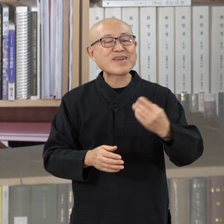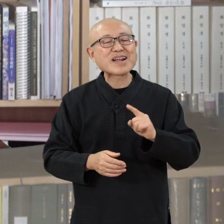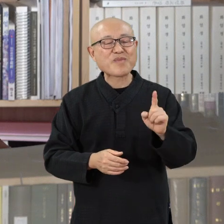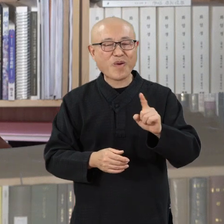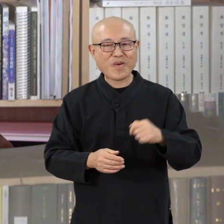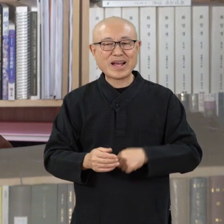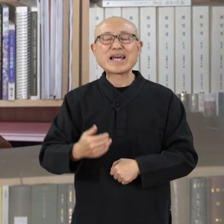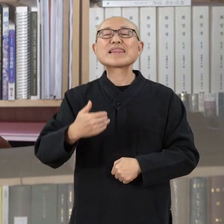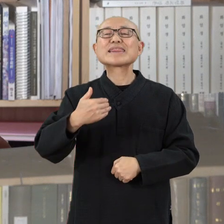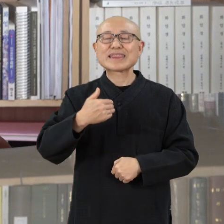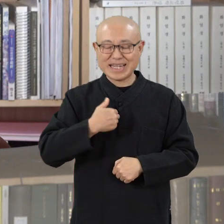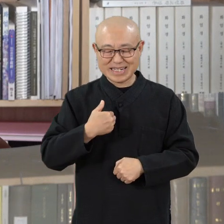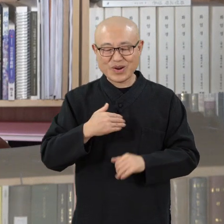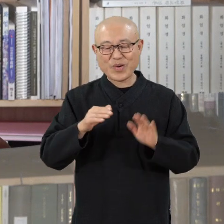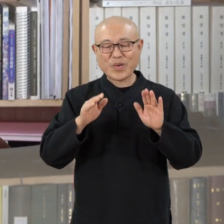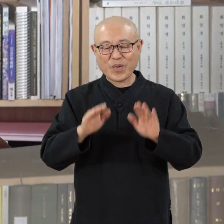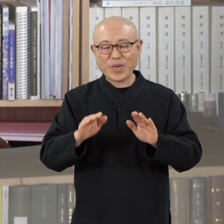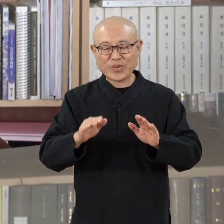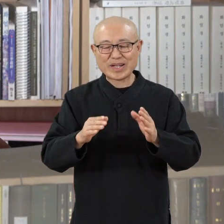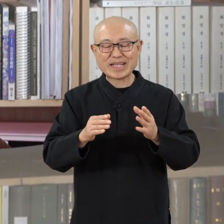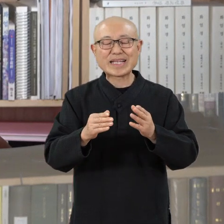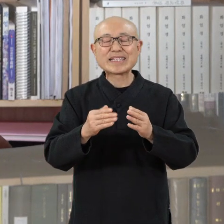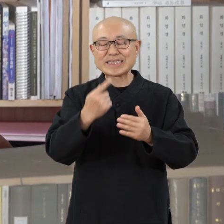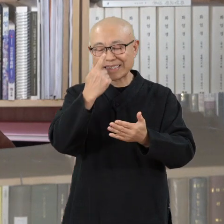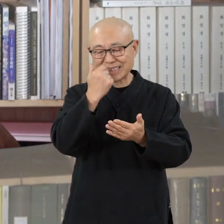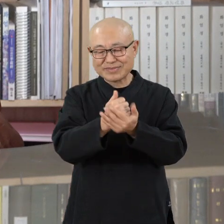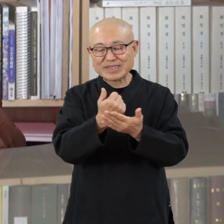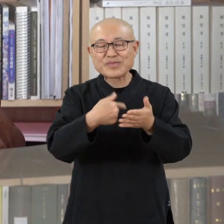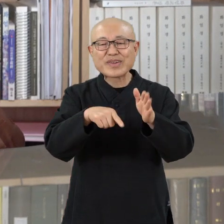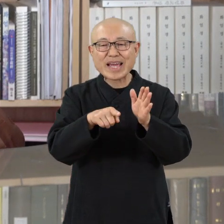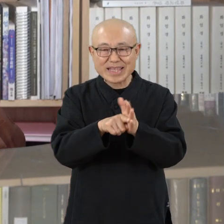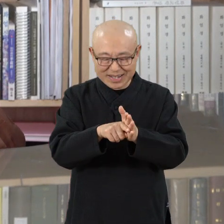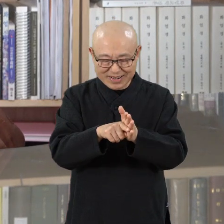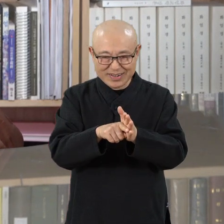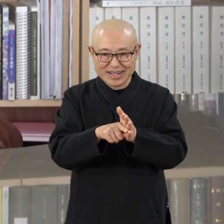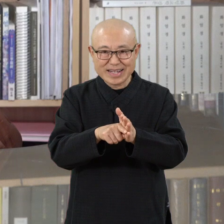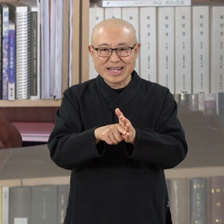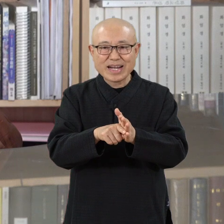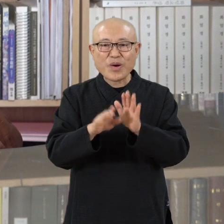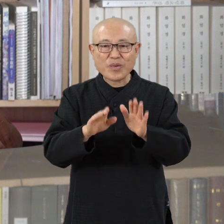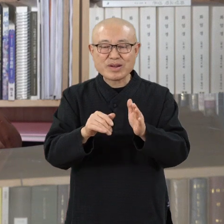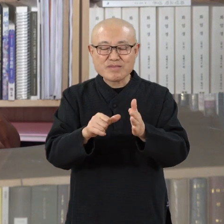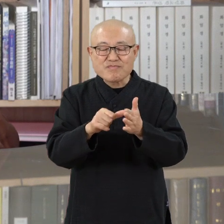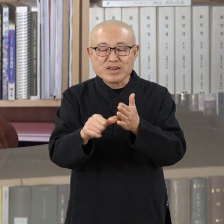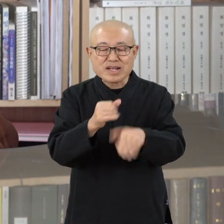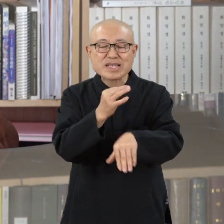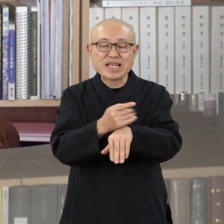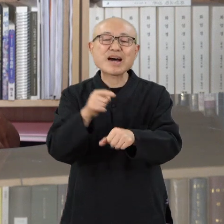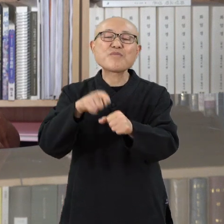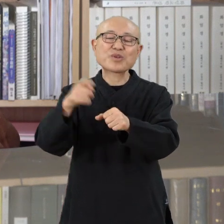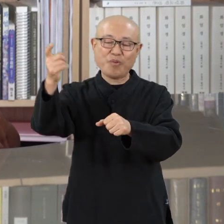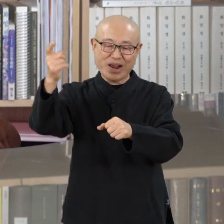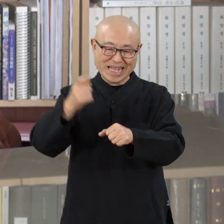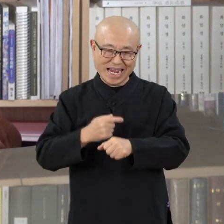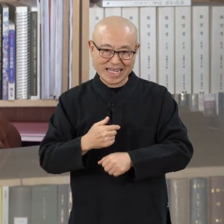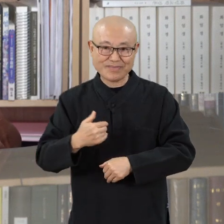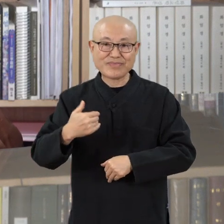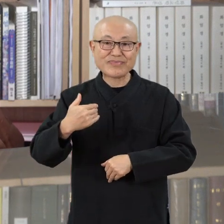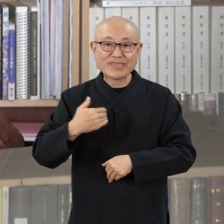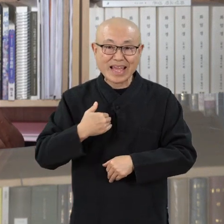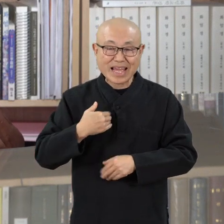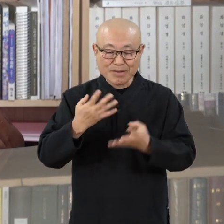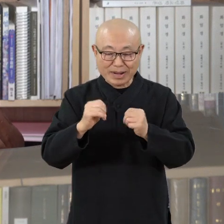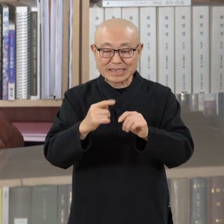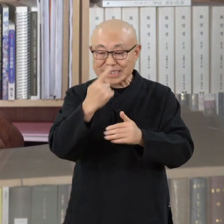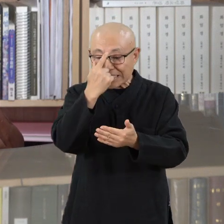보시면서, 나는 오늘 대중을 위해서 내가 장을 보러 왔다. 그렇기 때문에 내가